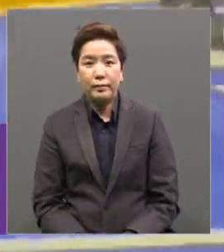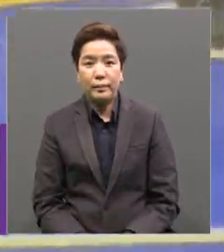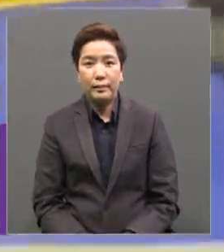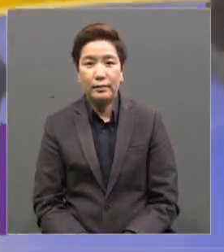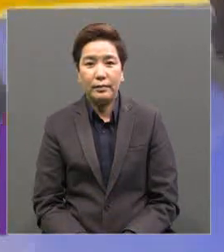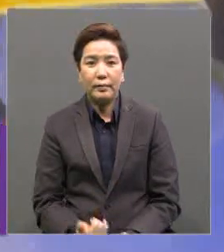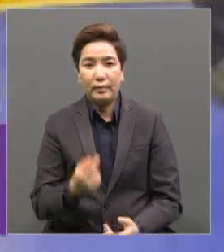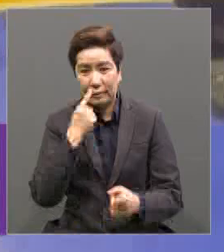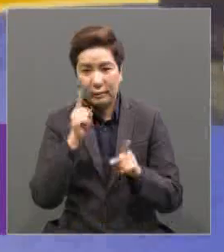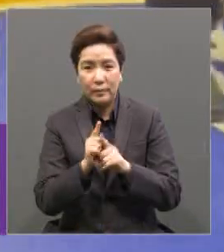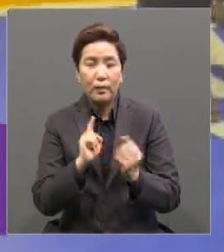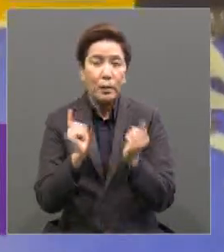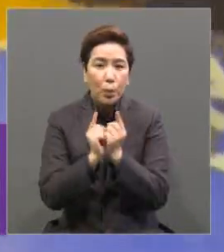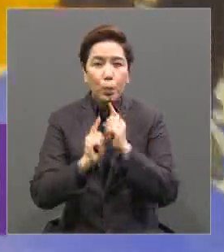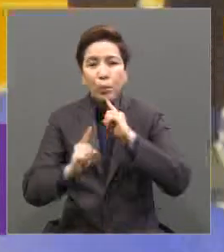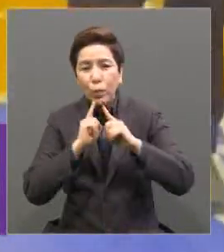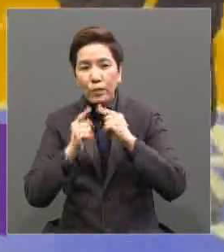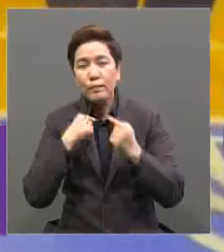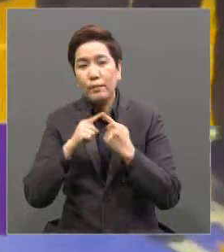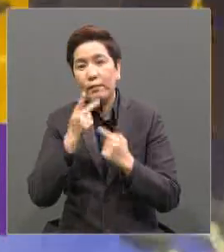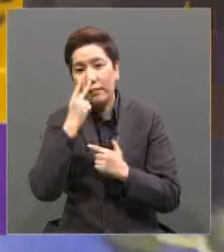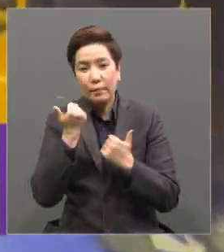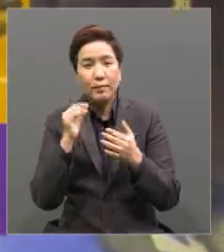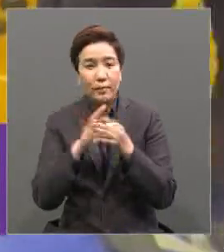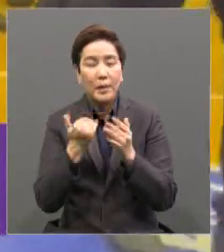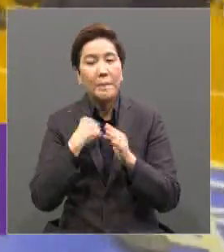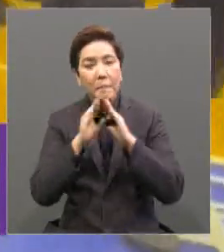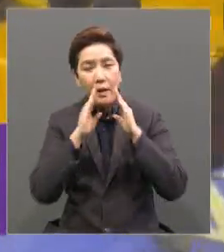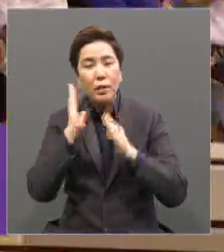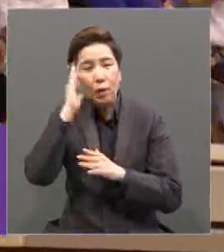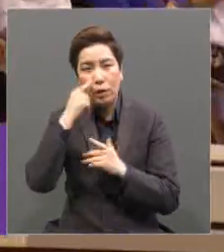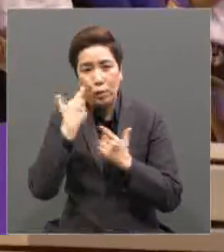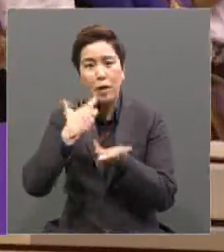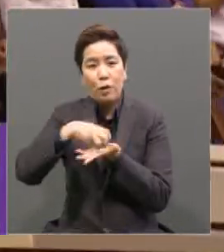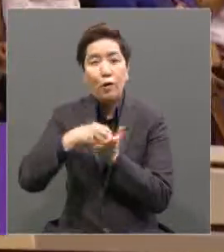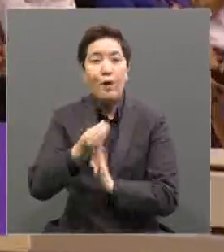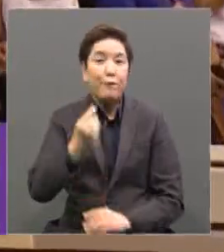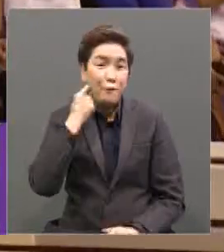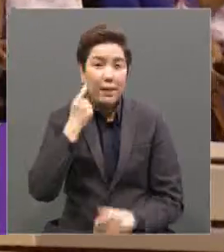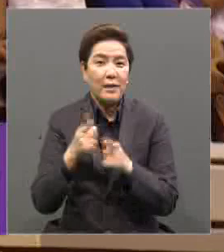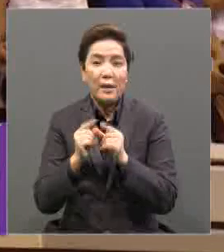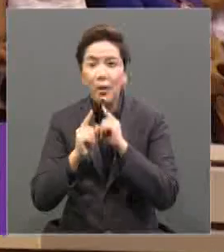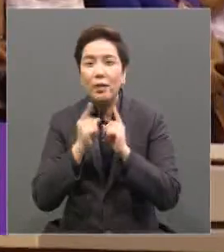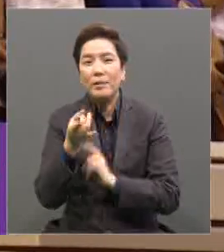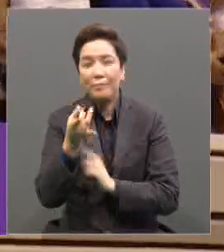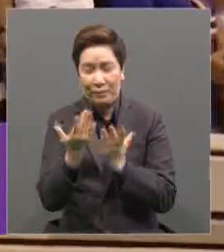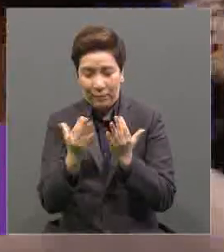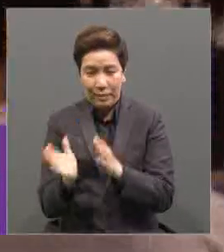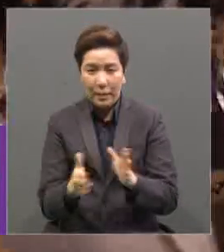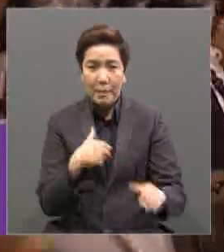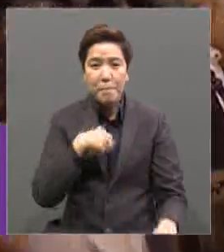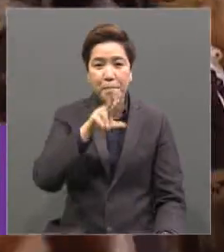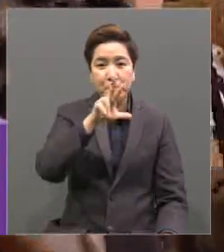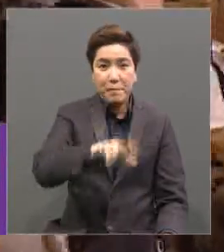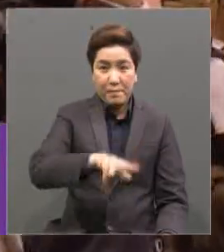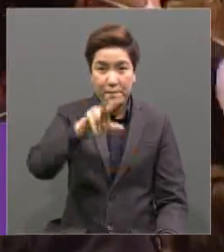ก็มีการพบปะพูดคุยกันเดี๋ยวอีกสักครู่ก็จะมีการเปิดเผยในภายหลังเดี๋ยวเล่าให้ฟังนะคุณผู้ชมครับแต่ด้านพรรคเพื่อไทยนางสาวแพท